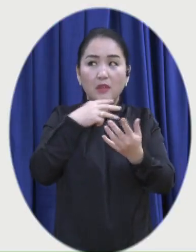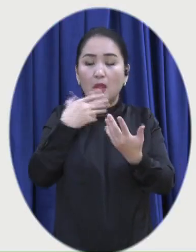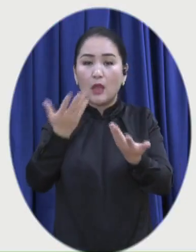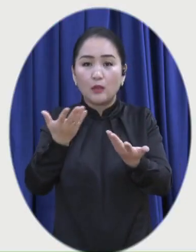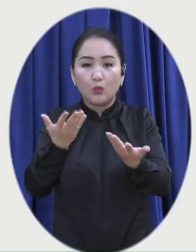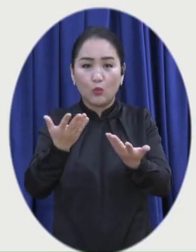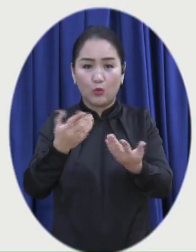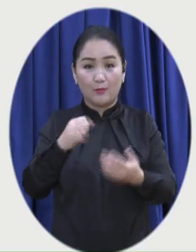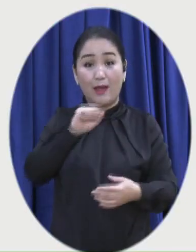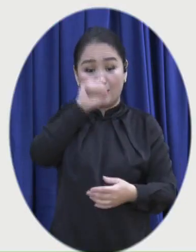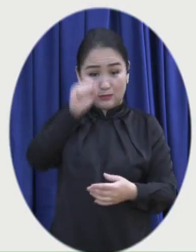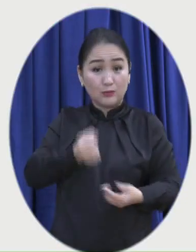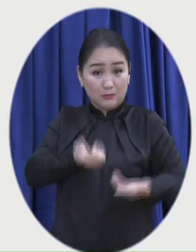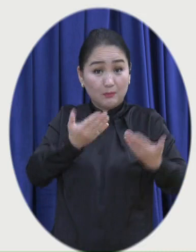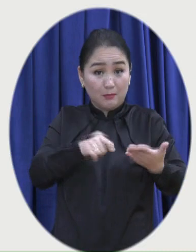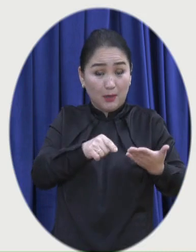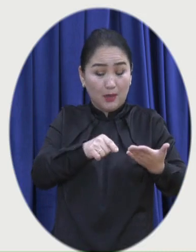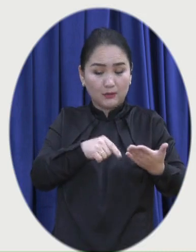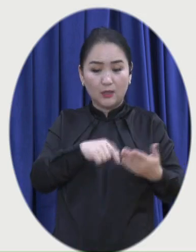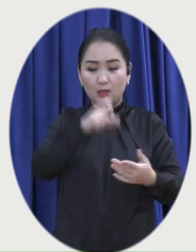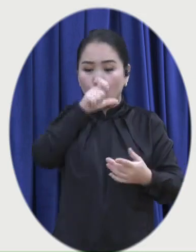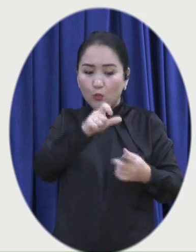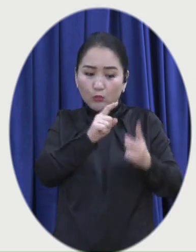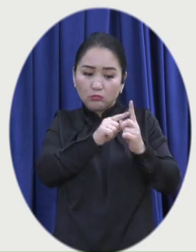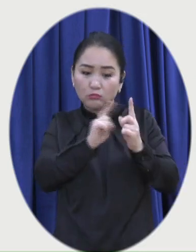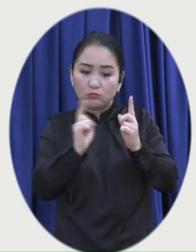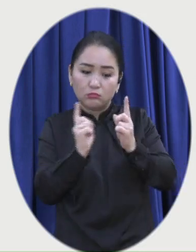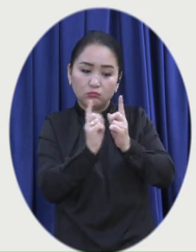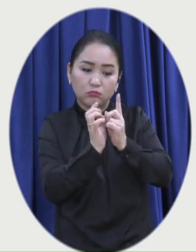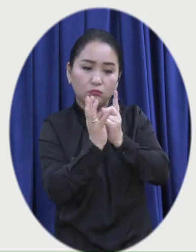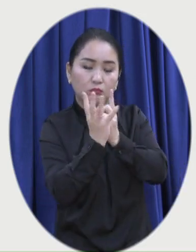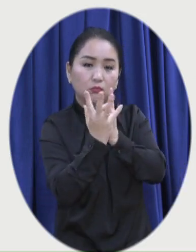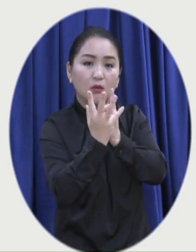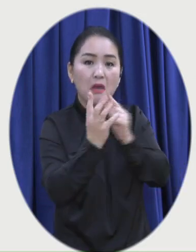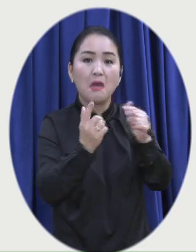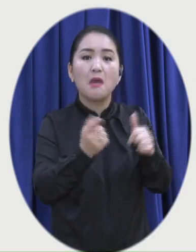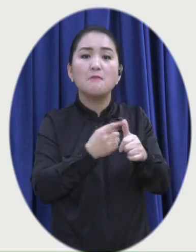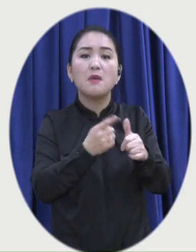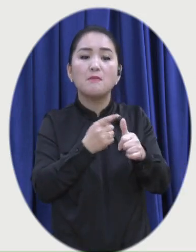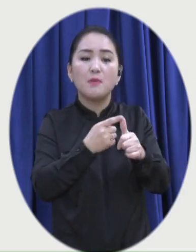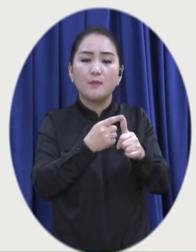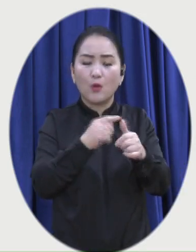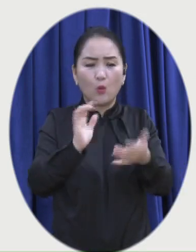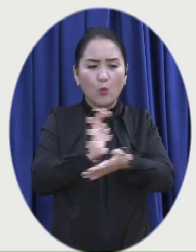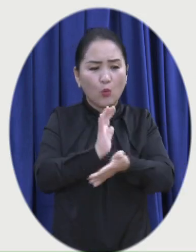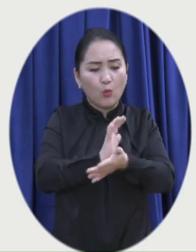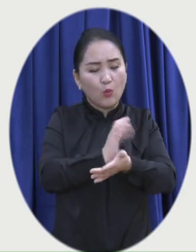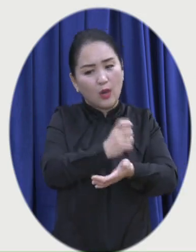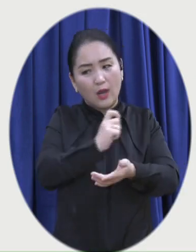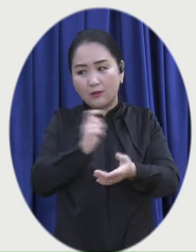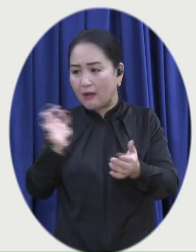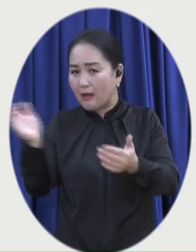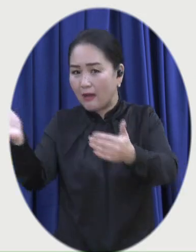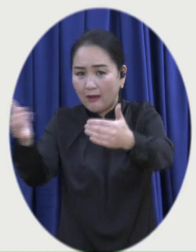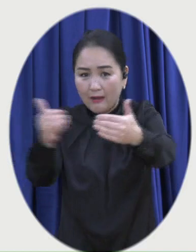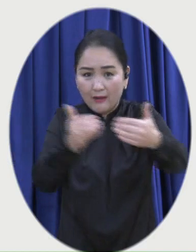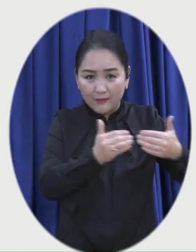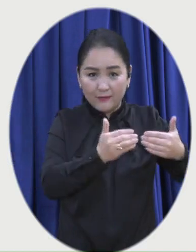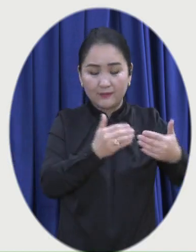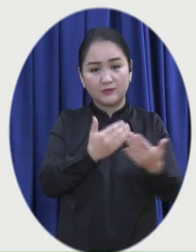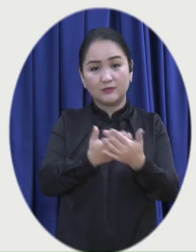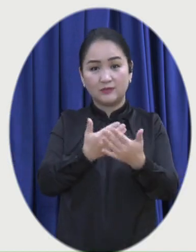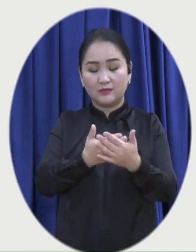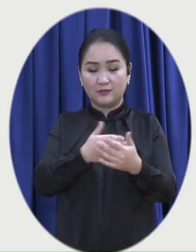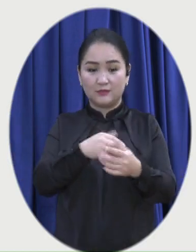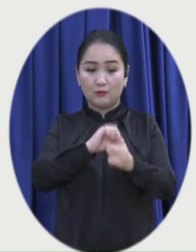тандал судалгааны явцад тэр хүнтэй ойрын хавдталсан хүнийг олж илрүүлж батлагдсан тохиолдол гарч ирж байна. Тэгээ ингээд батлагдсан